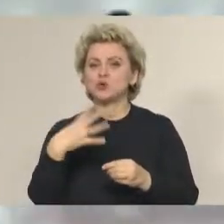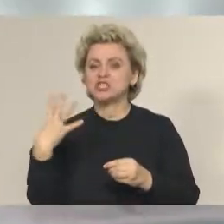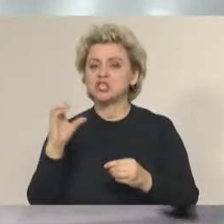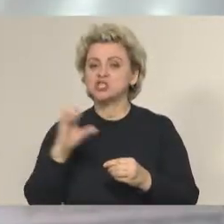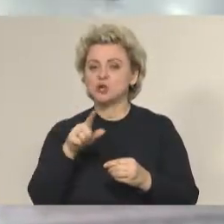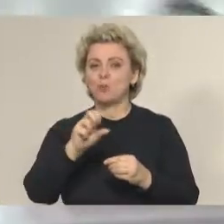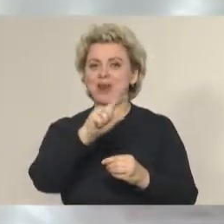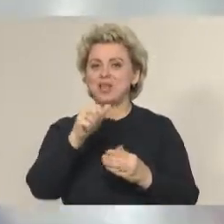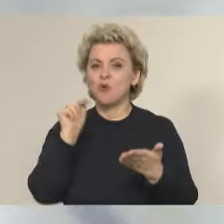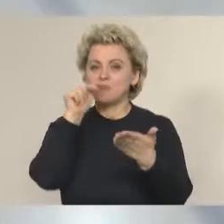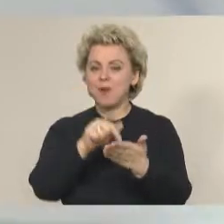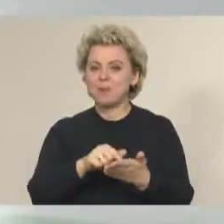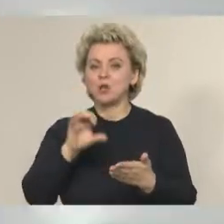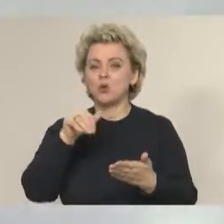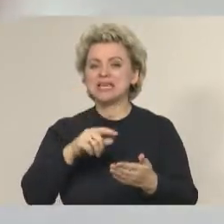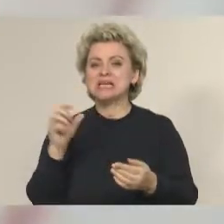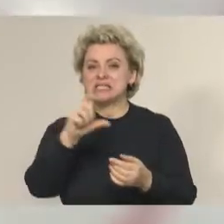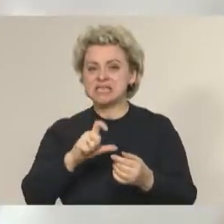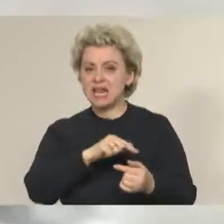и Блинов выстрелил от синей линии.